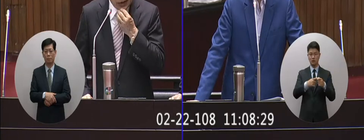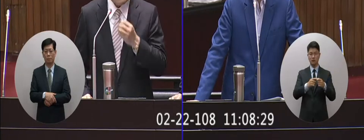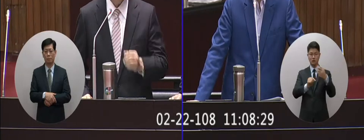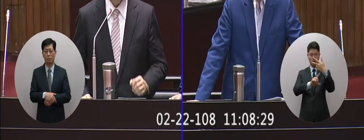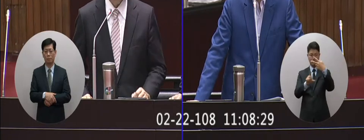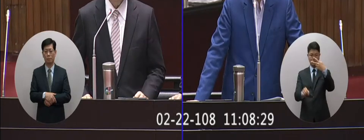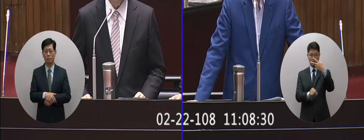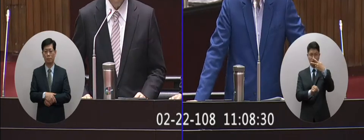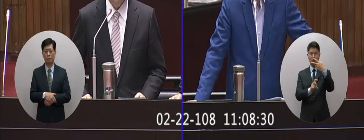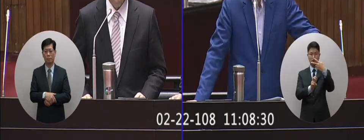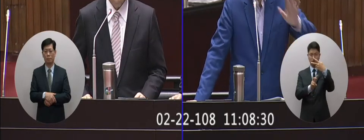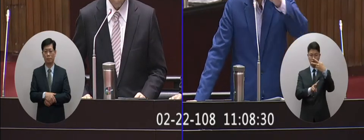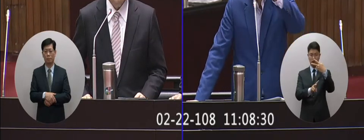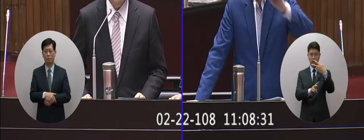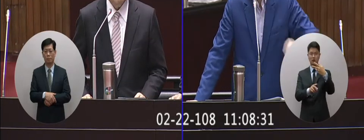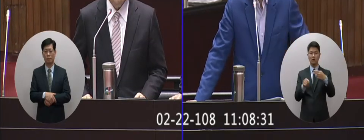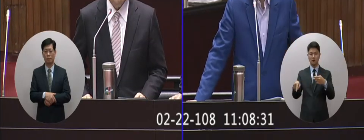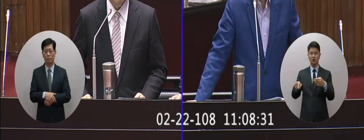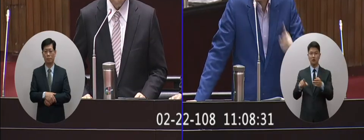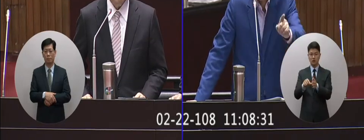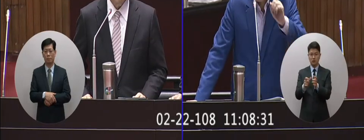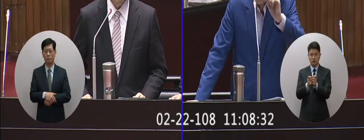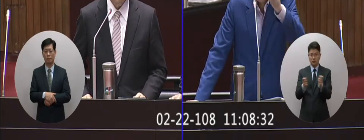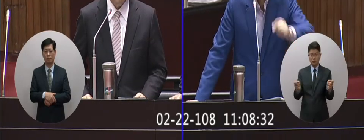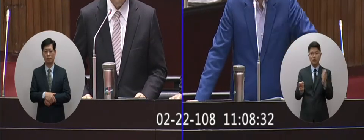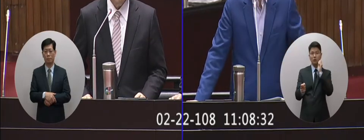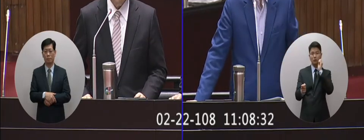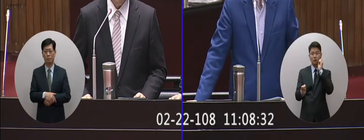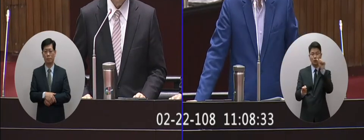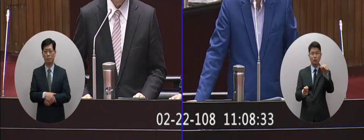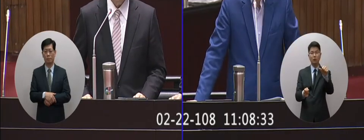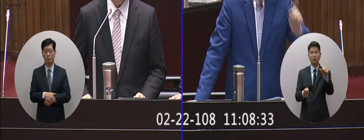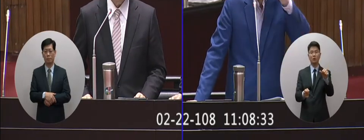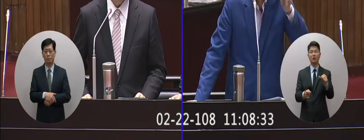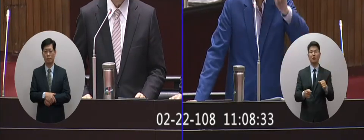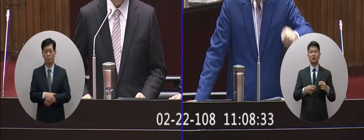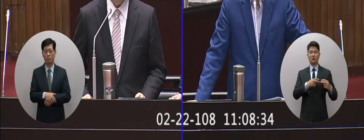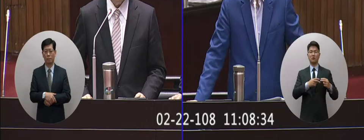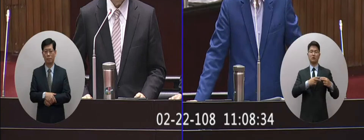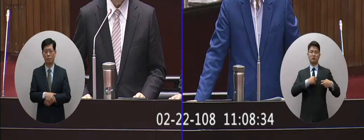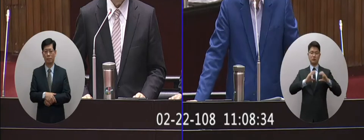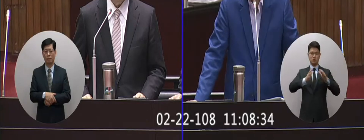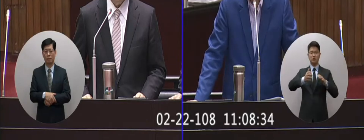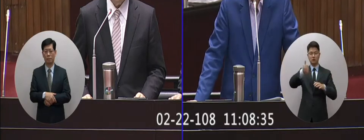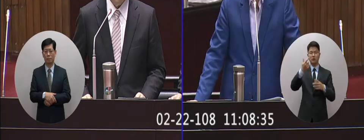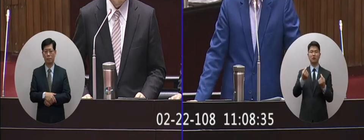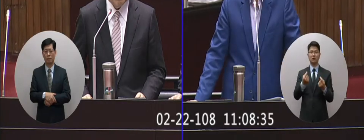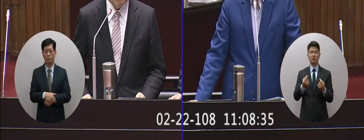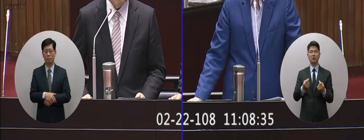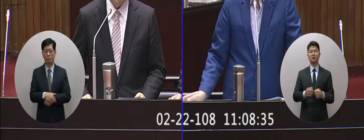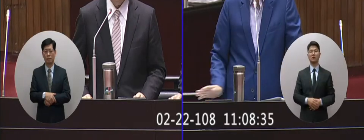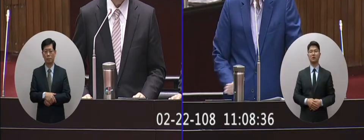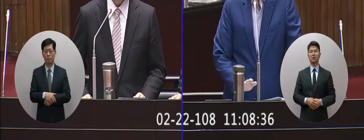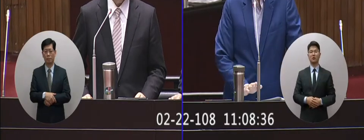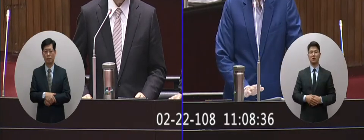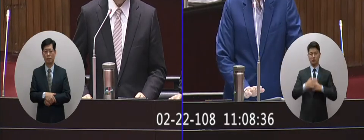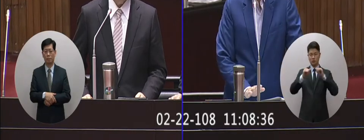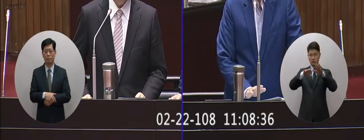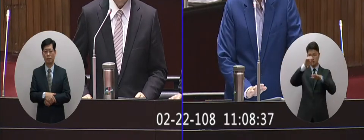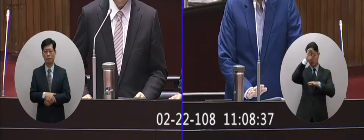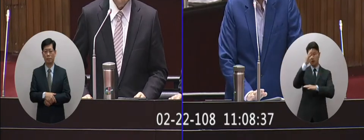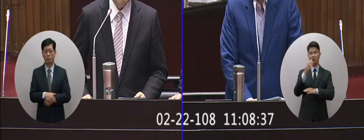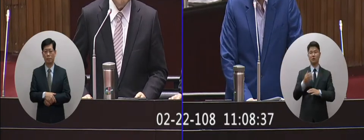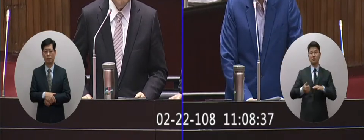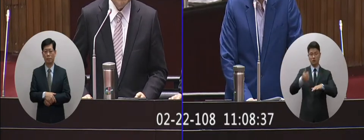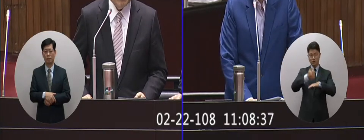107年的2月22号，隔了5个月，总统还是蔡英文，执政党还是民进党，当然院长换人。院长，我